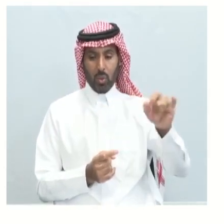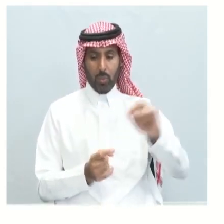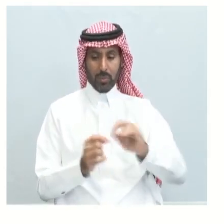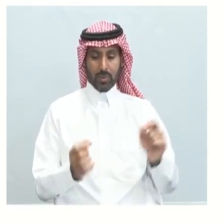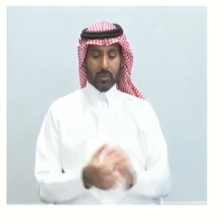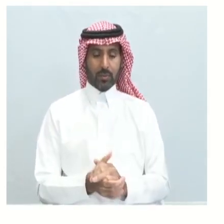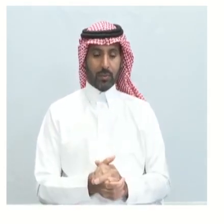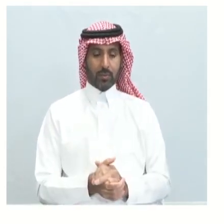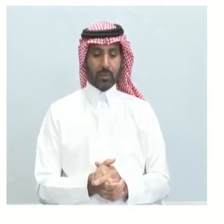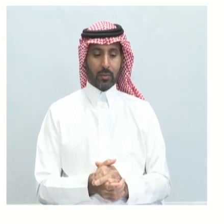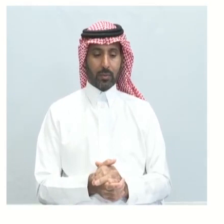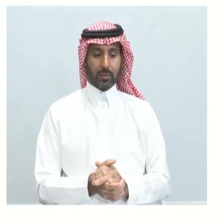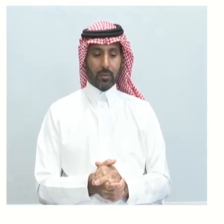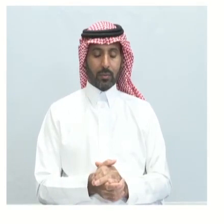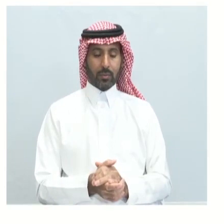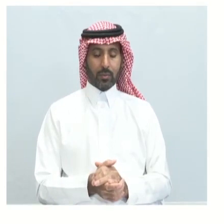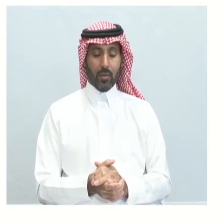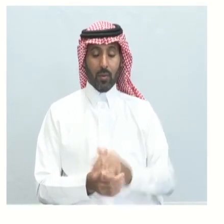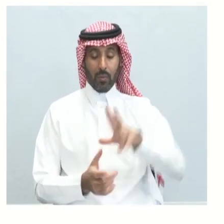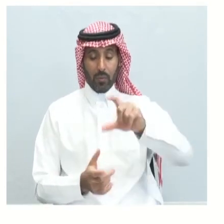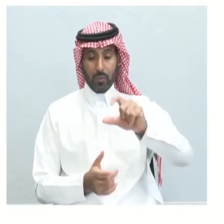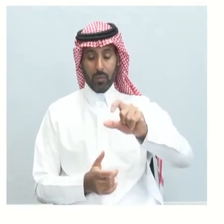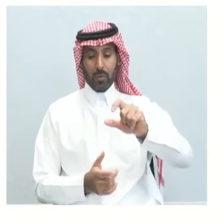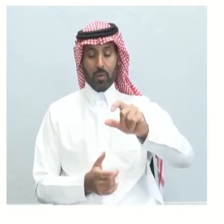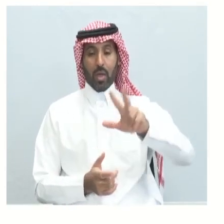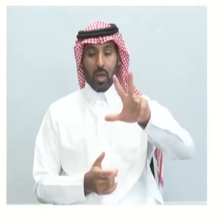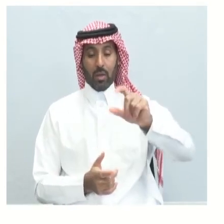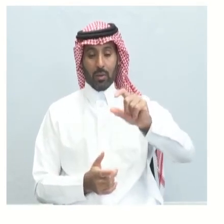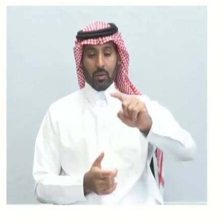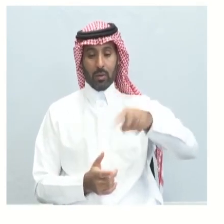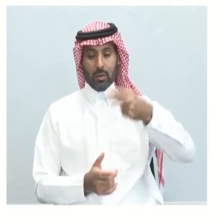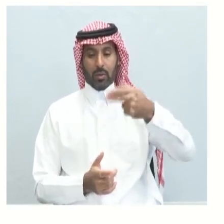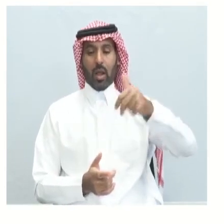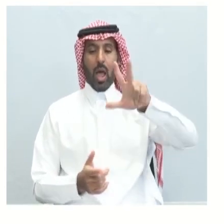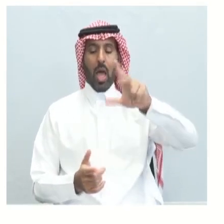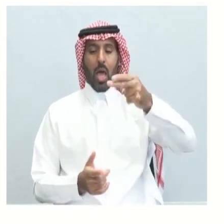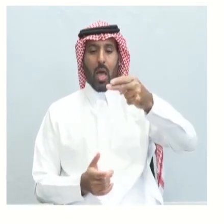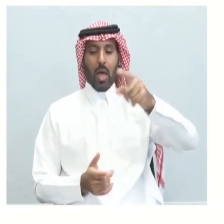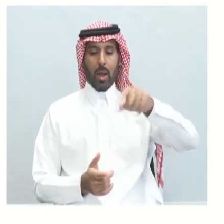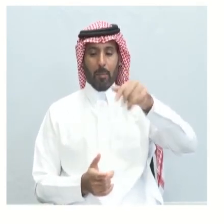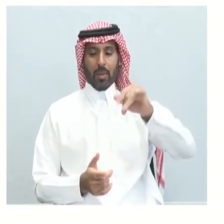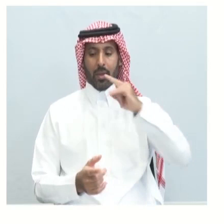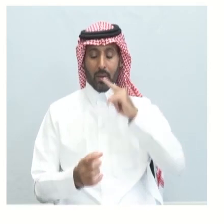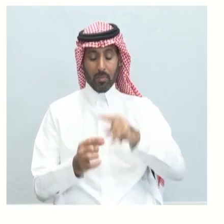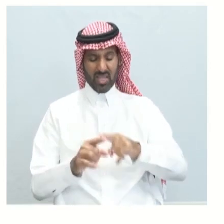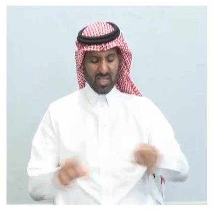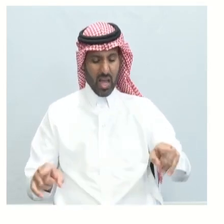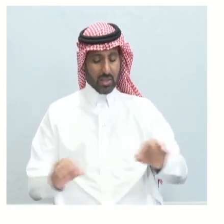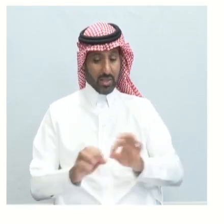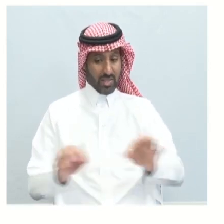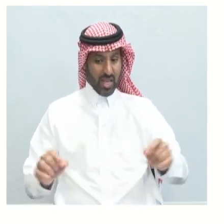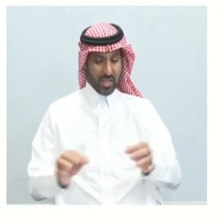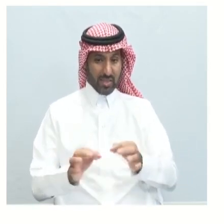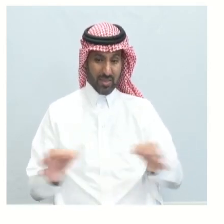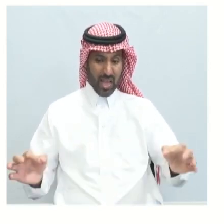وتبلغ مساحه الدرع العربي في المملكه العربيه السعوديه حوالي 630 ال ك متر مربع